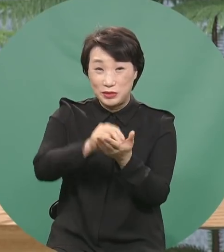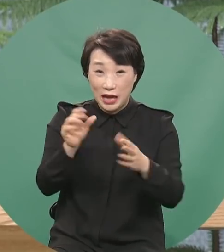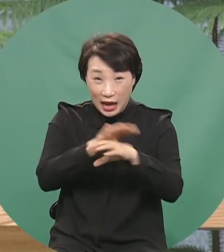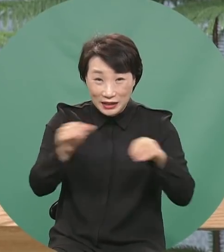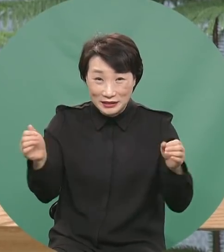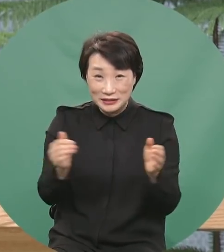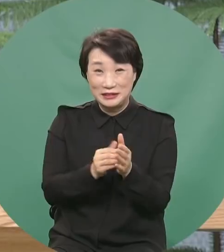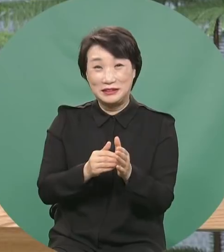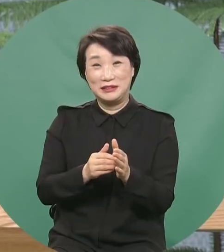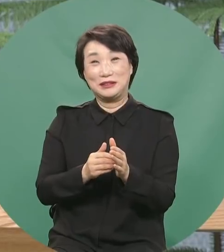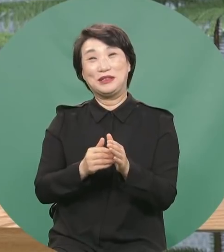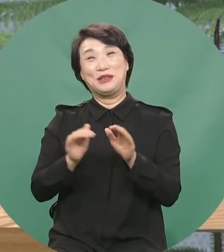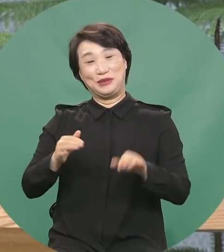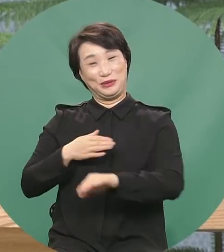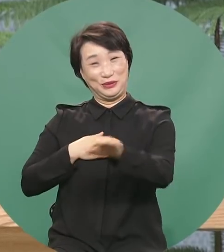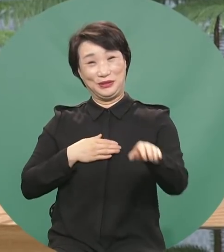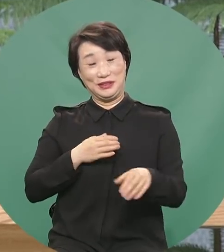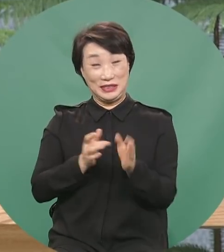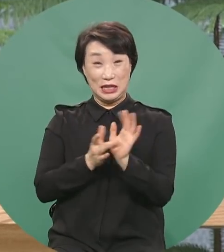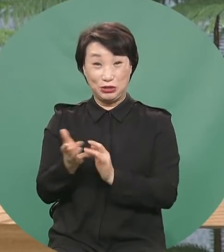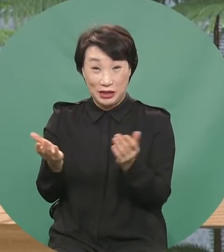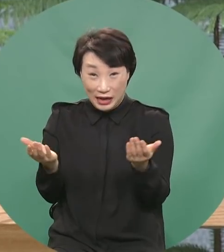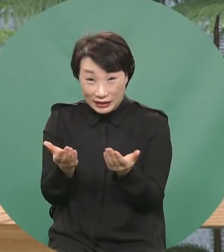해결받는 예수가